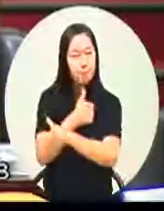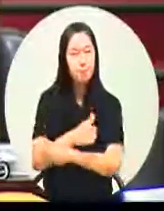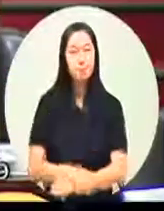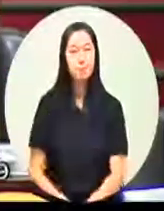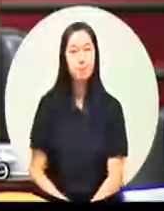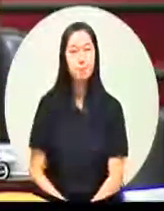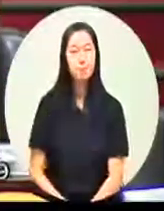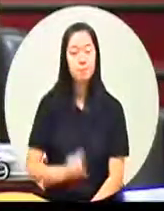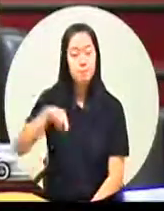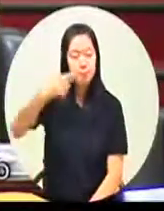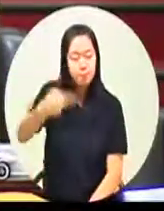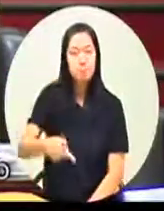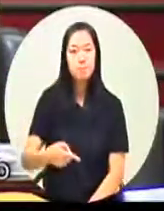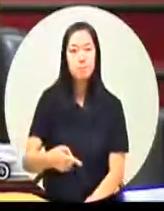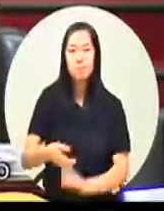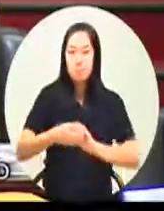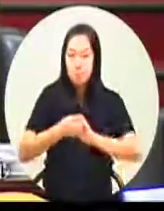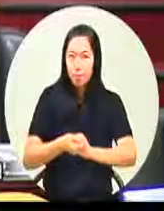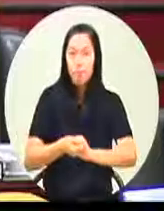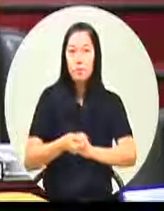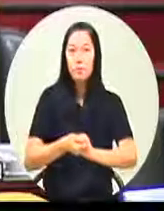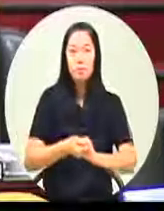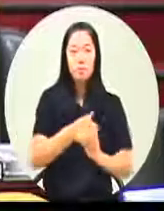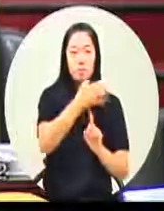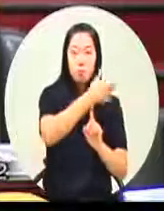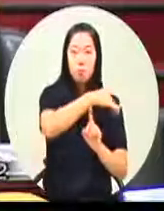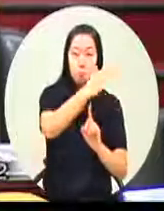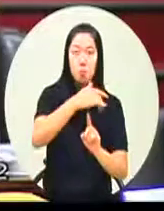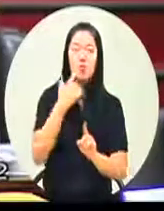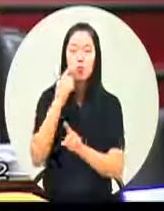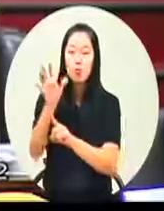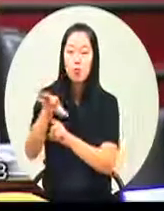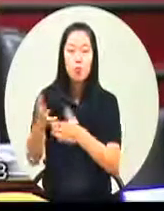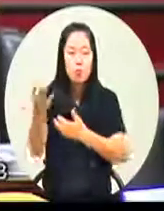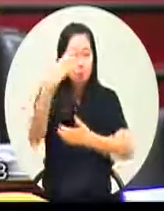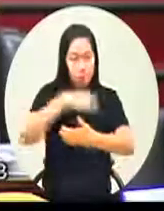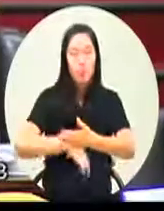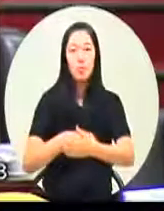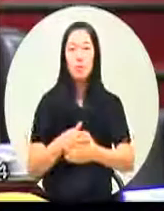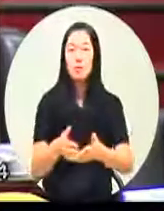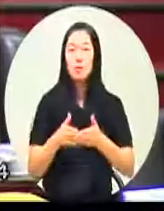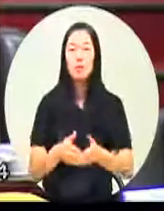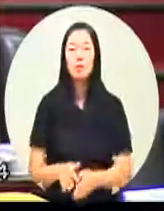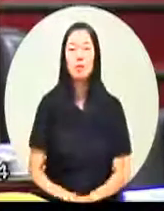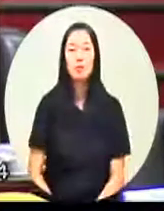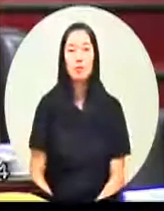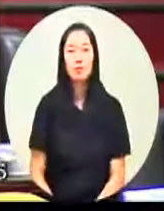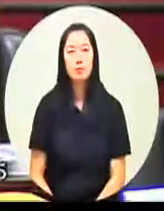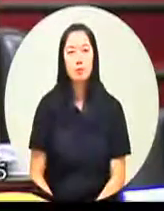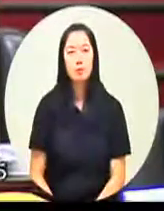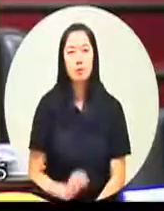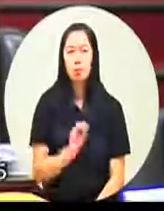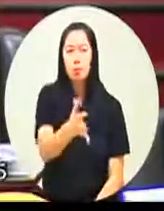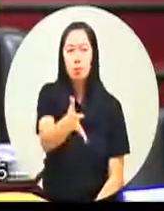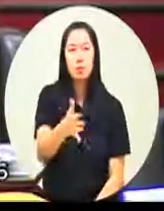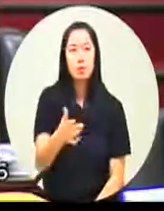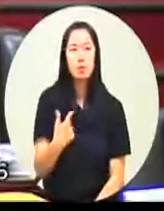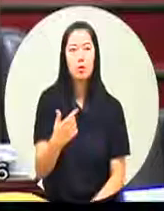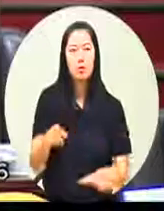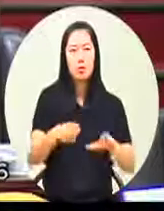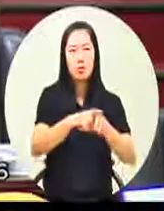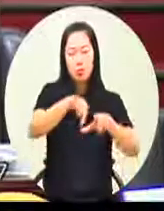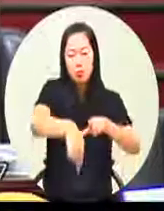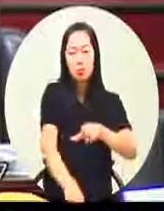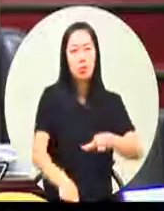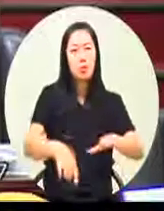次一定要把旗美把它列进去。 我们会把它纳入， 好不好？把它纳进去，因为你都已经到深水了，